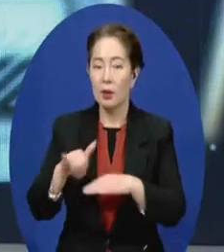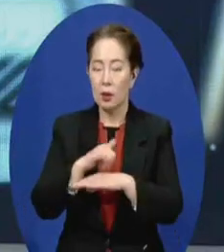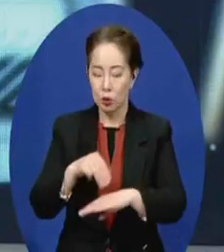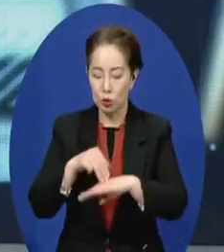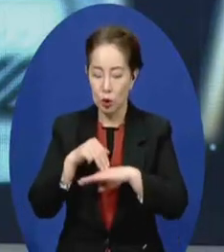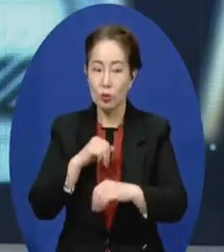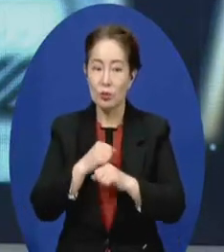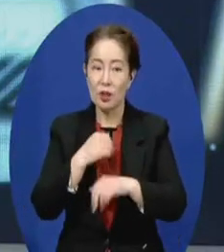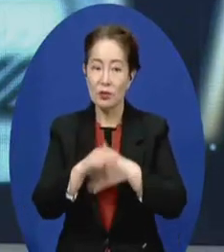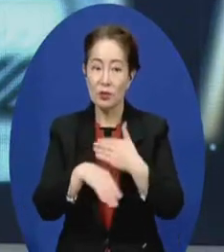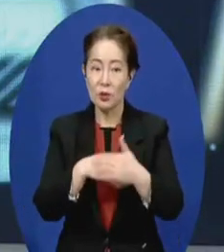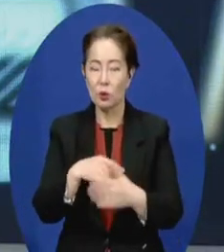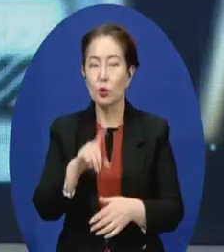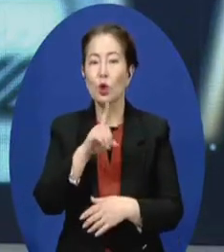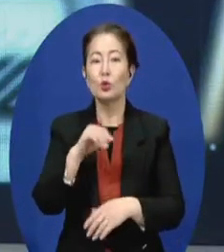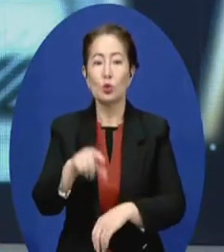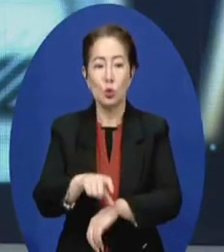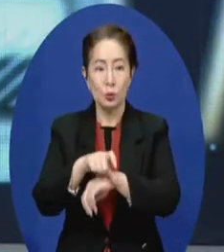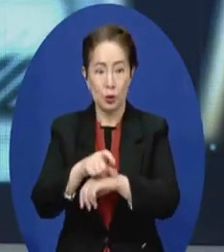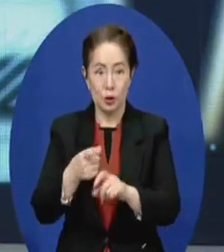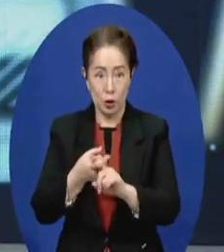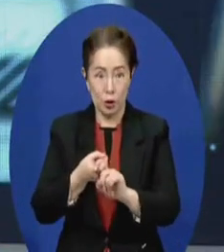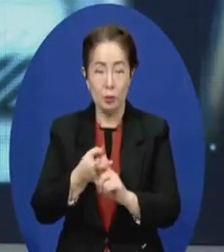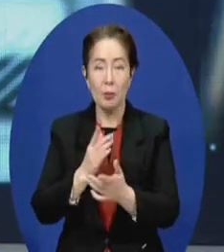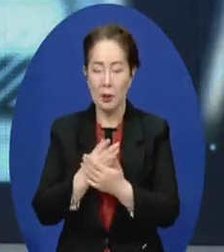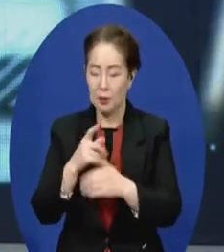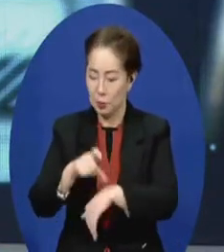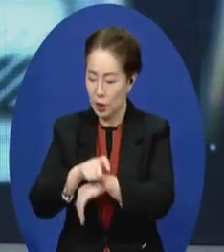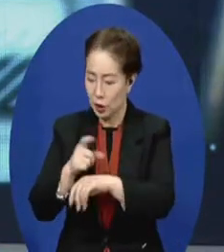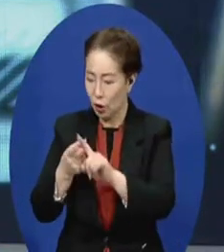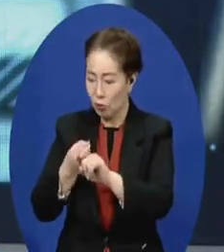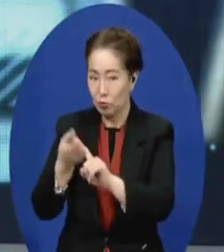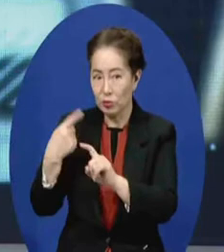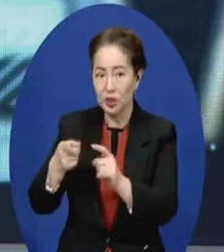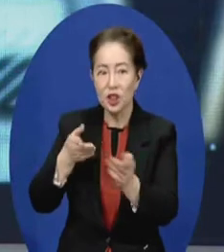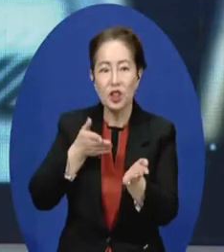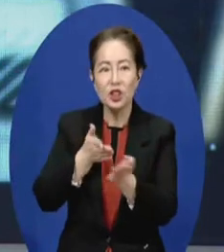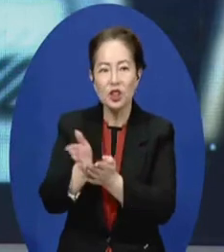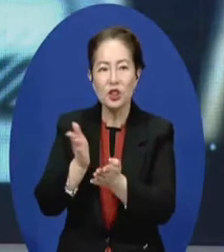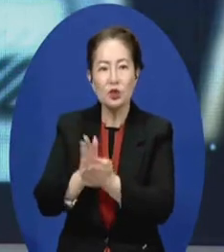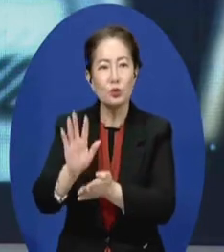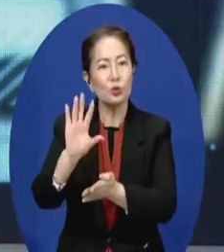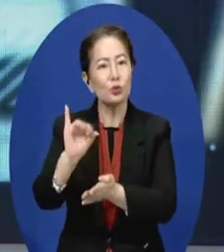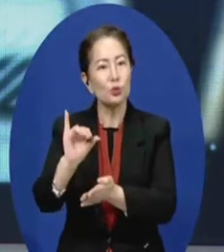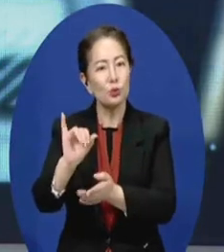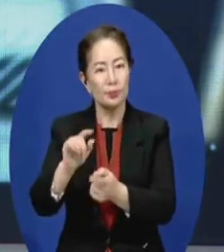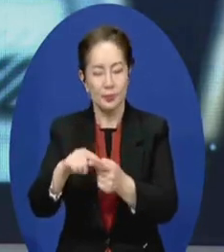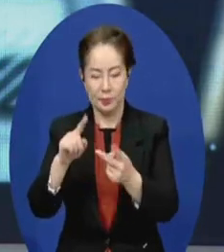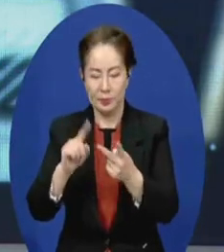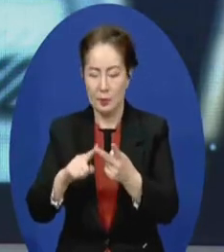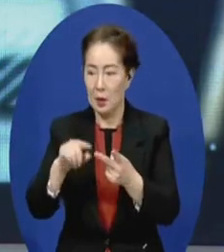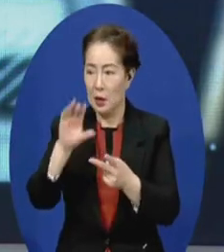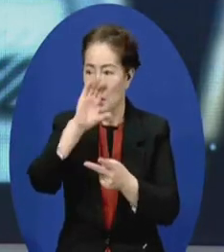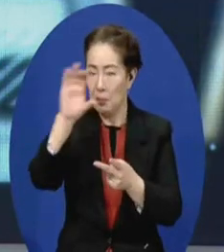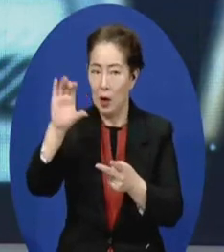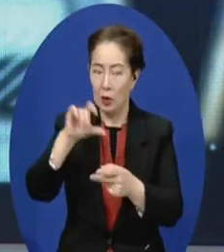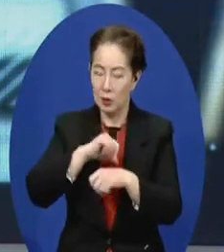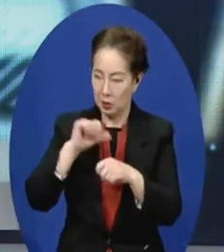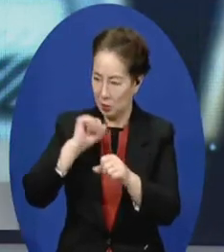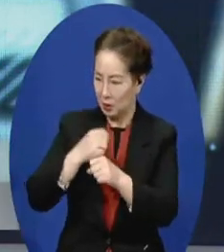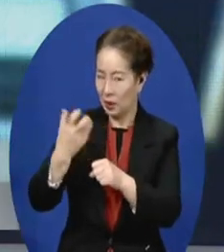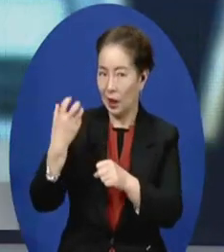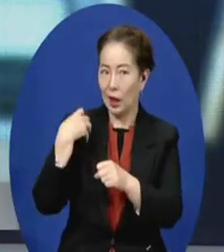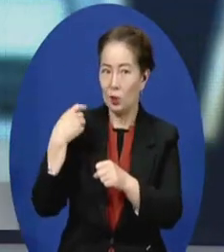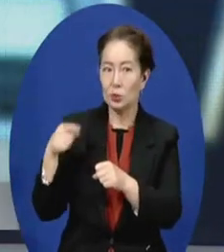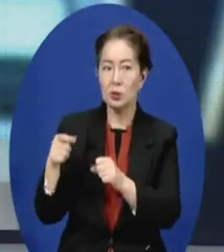Манай улсад тогтвортой үйл ажиллагаа явуулдаг 100 гаруй мэрэгжлийн холбоо байна. Энэ мэрэгжлийн холбоодын чиг үүргэн юу? Аж ахуйн нэгж иргэдийн өмнө хүлээх хариуцлага